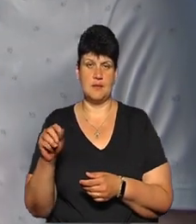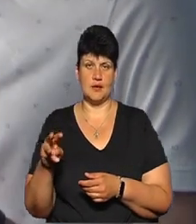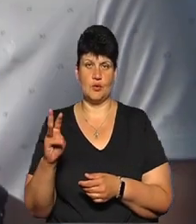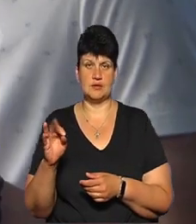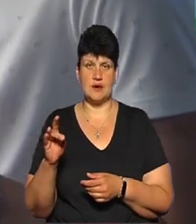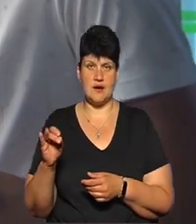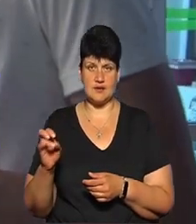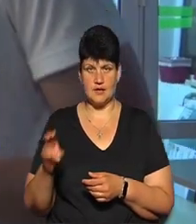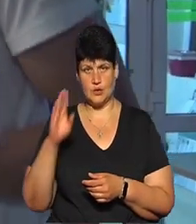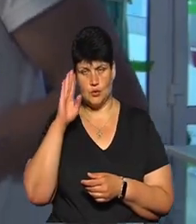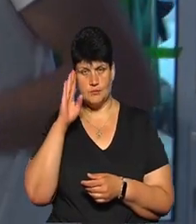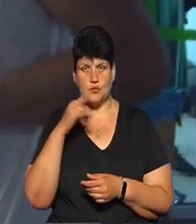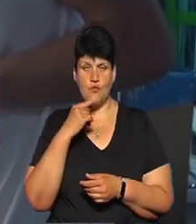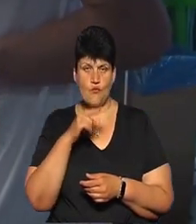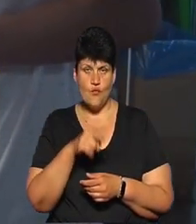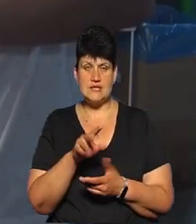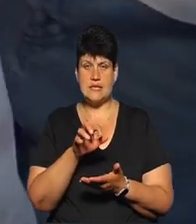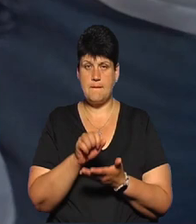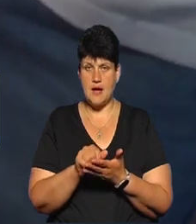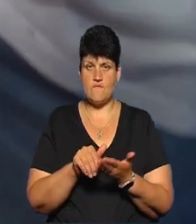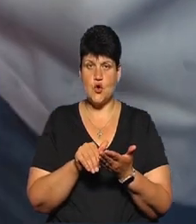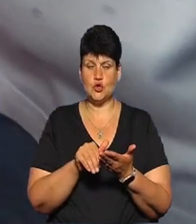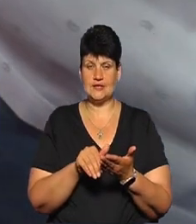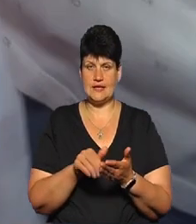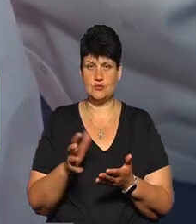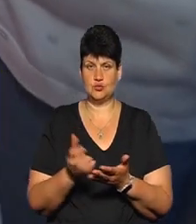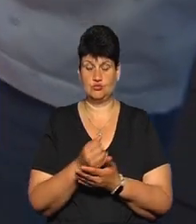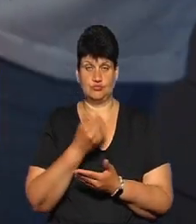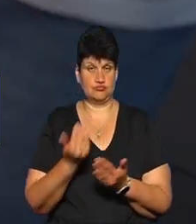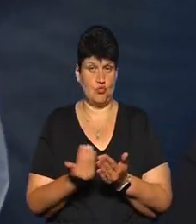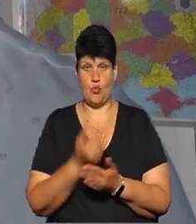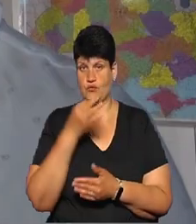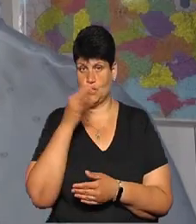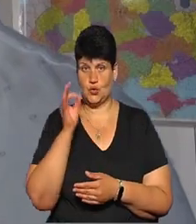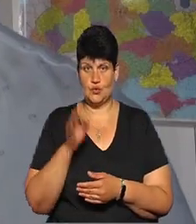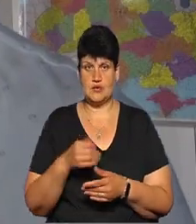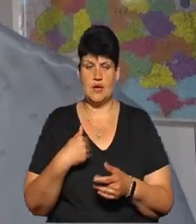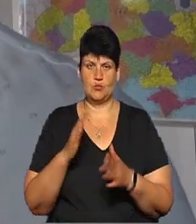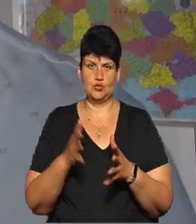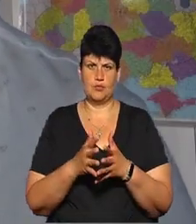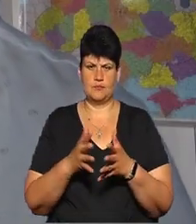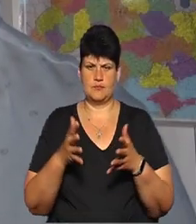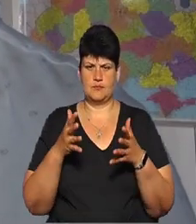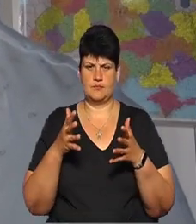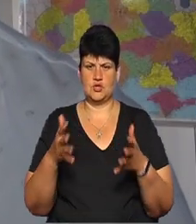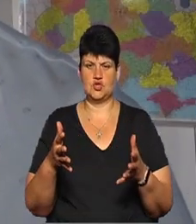Фурман. Хлопець каже, займаючись волонтерством, здобув новий досвід. Я буду більш зібраним, щоб